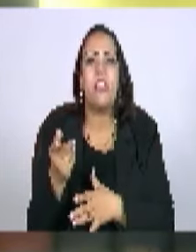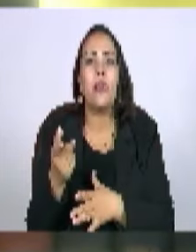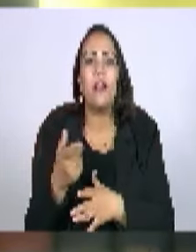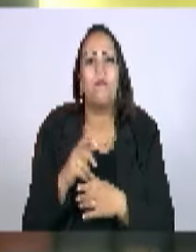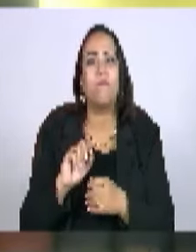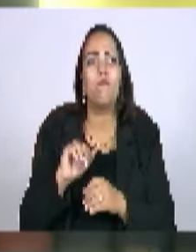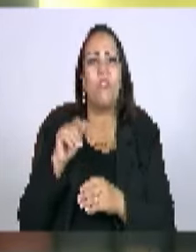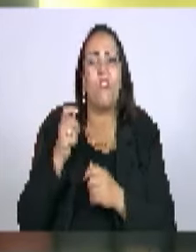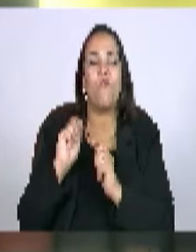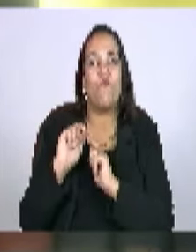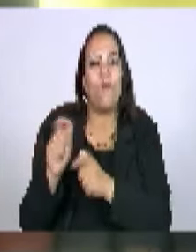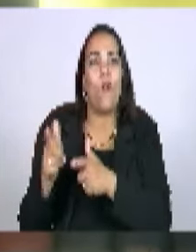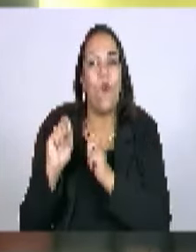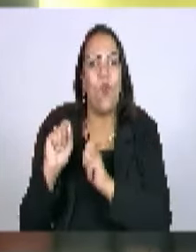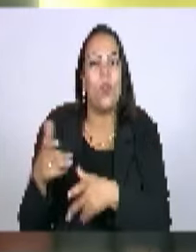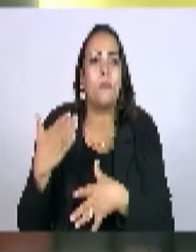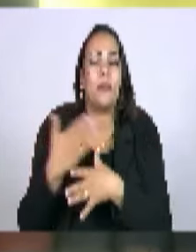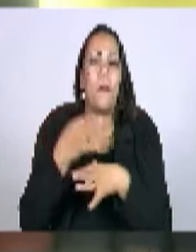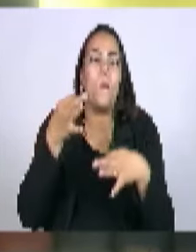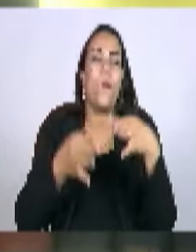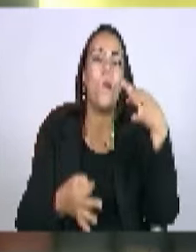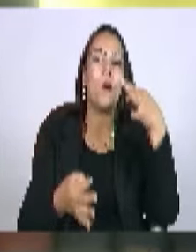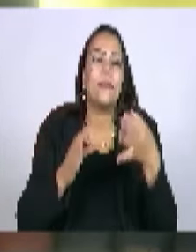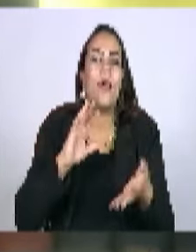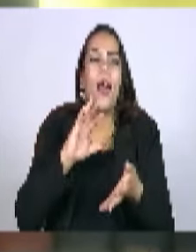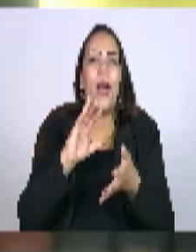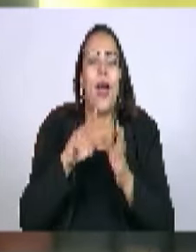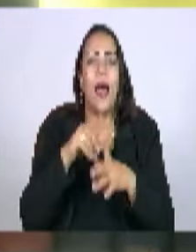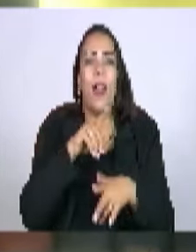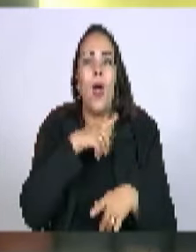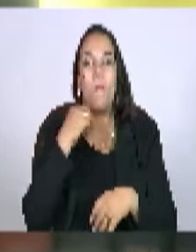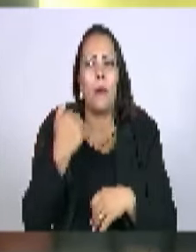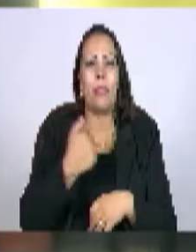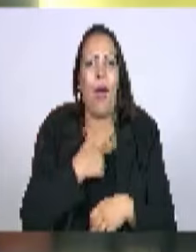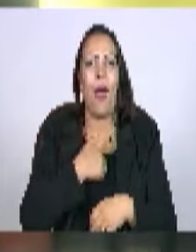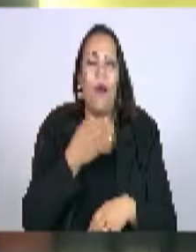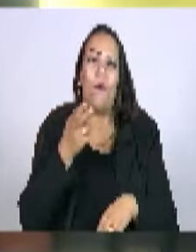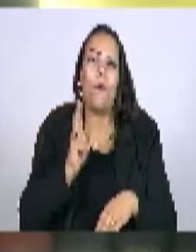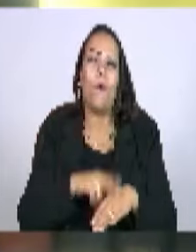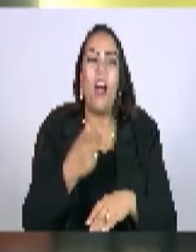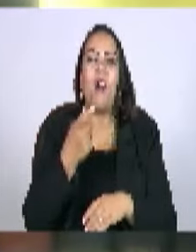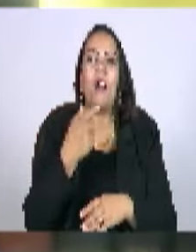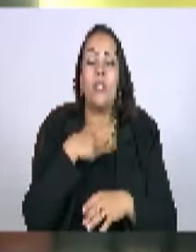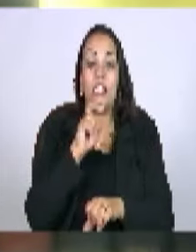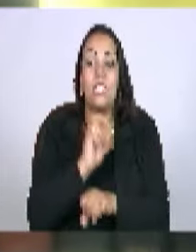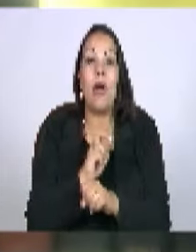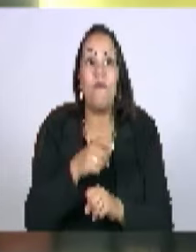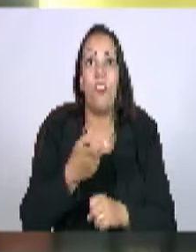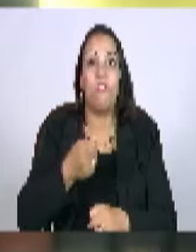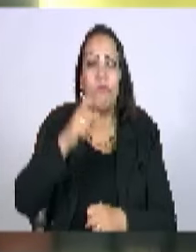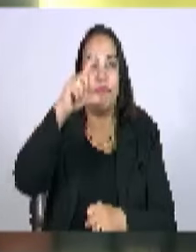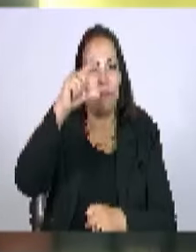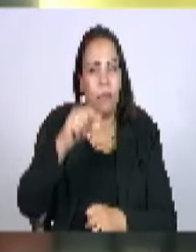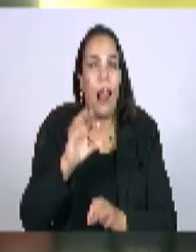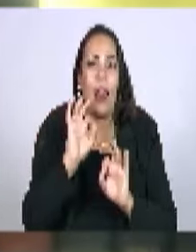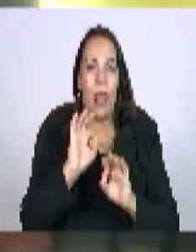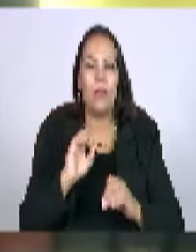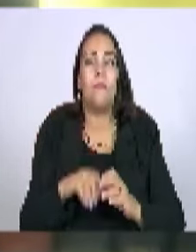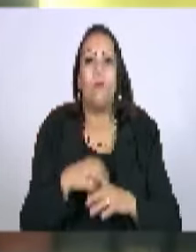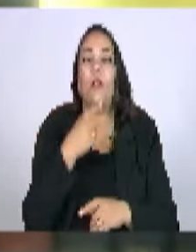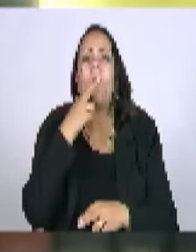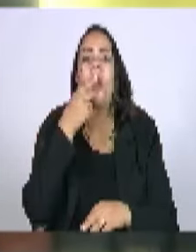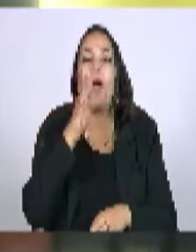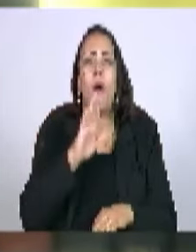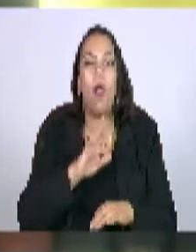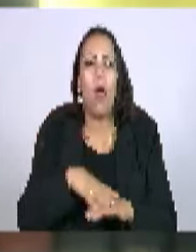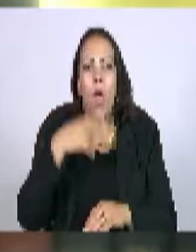في الموازنه العامه وخفض الدين العام لكن طبعا ده بيتكلم على